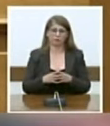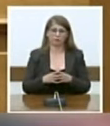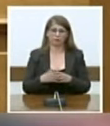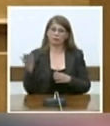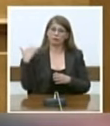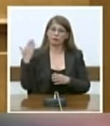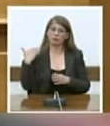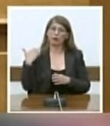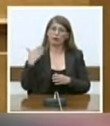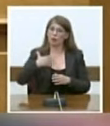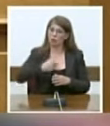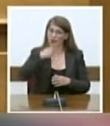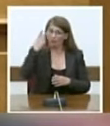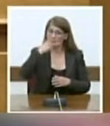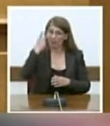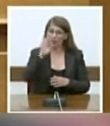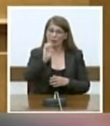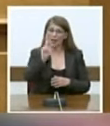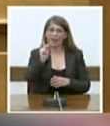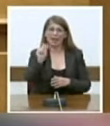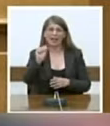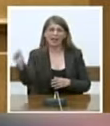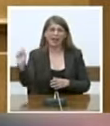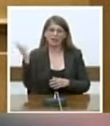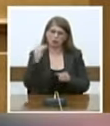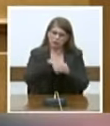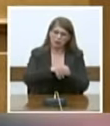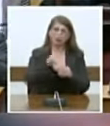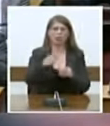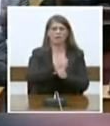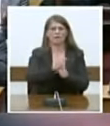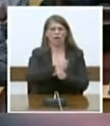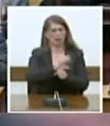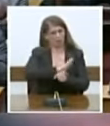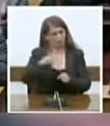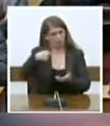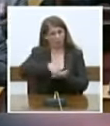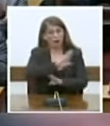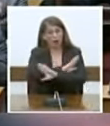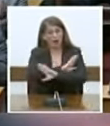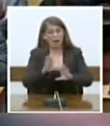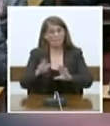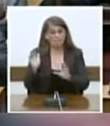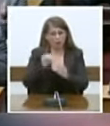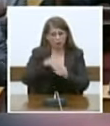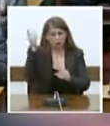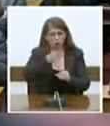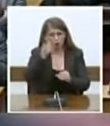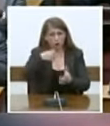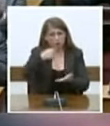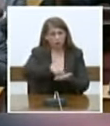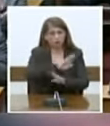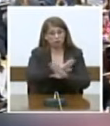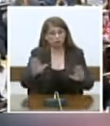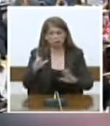μισθού στα 1.500 ευρώ στο 2027. Μέχρι το 2027 το 90% των περίπου 4.500 διοικητικών διαδικασιών